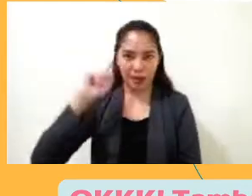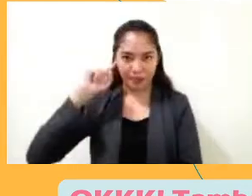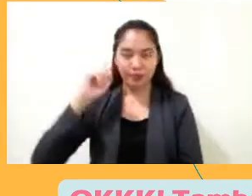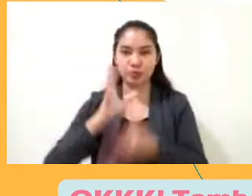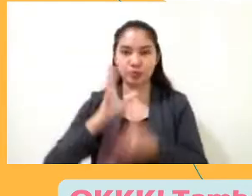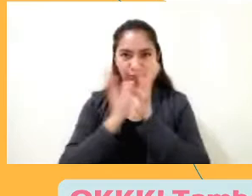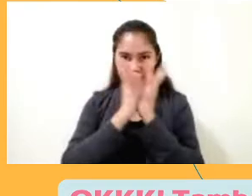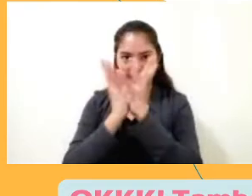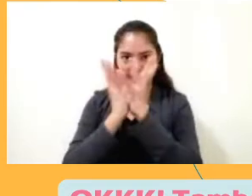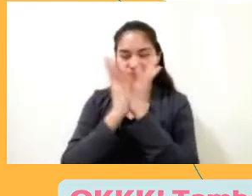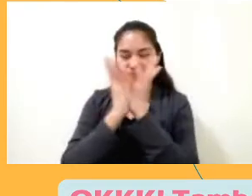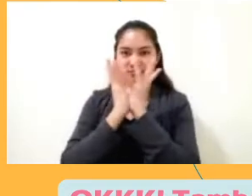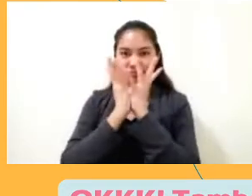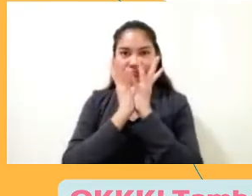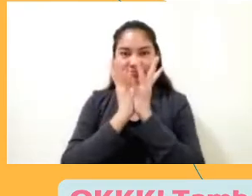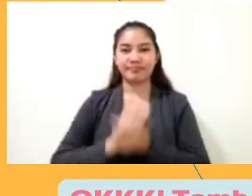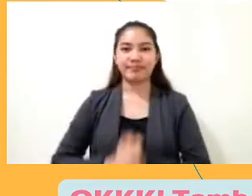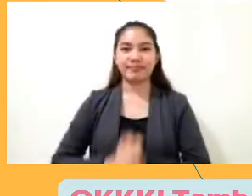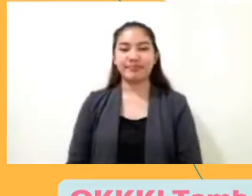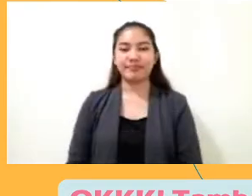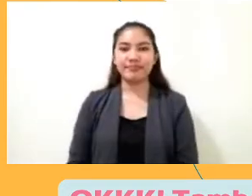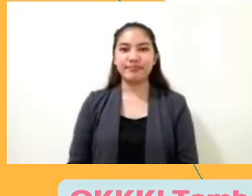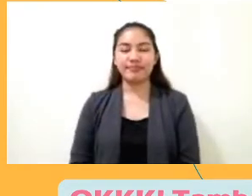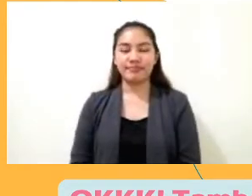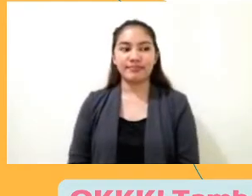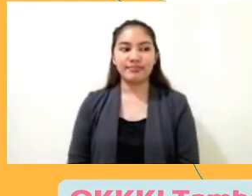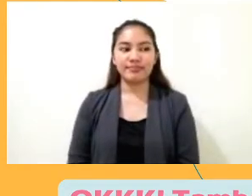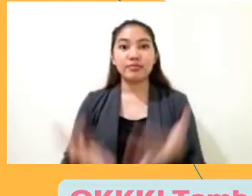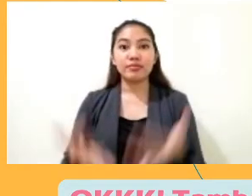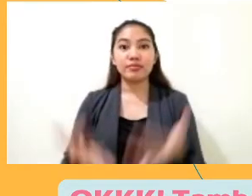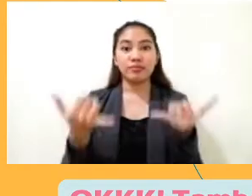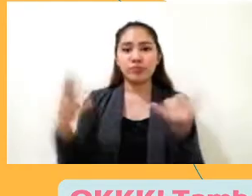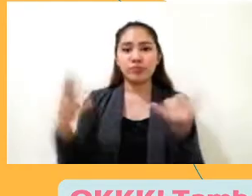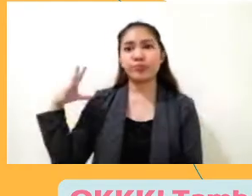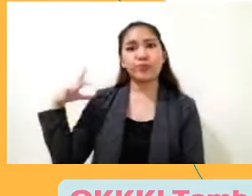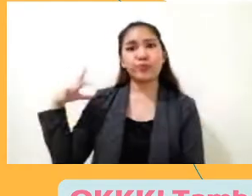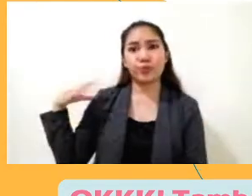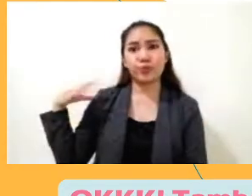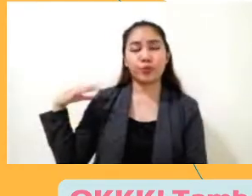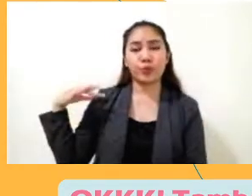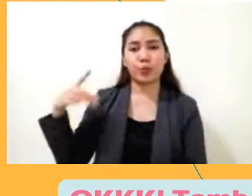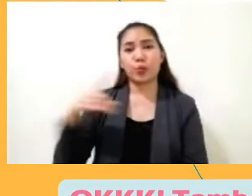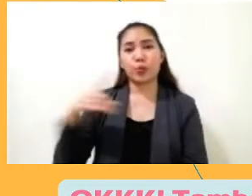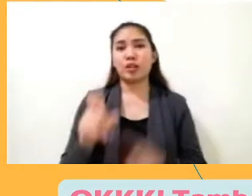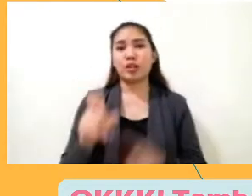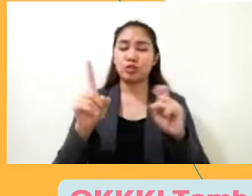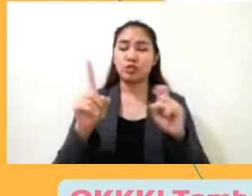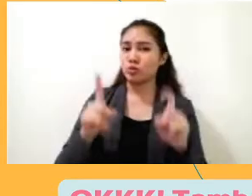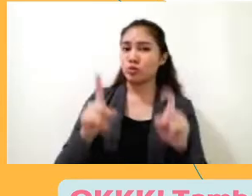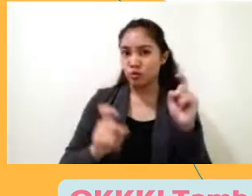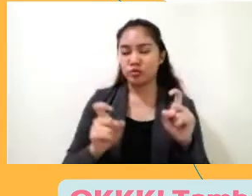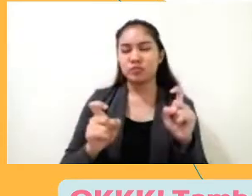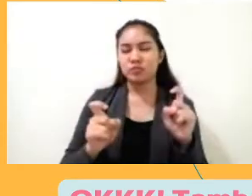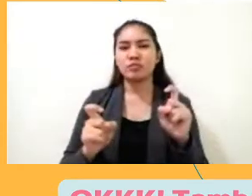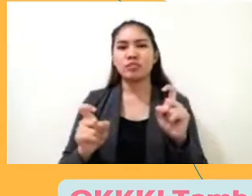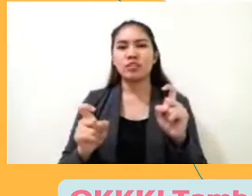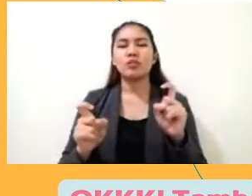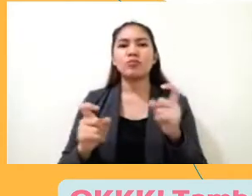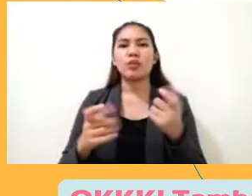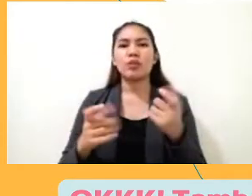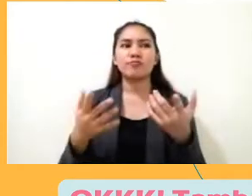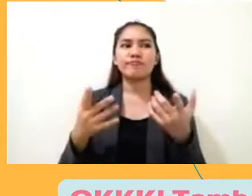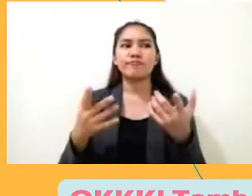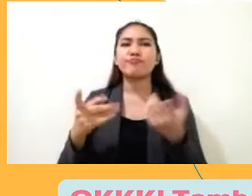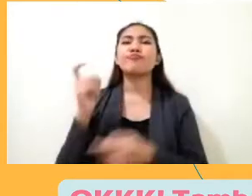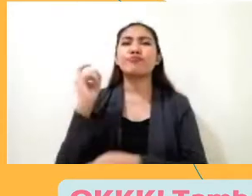Ayan. So, habang naghihintay tayo ng mga tanong, no? Siguro quick response lang din